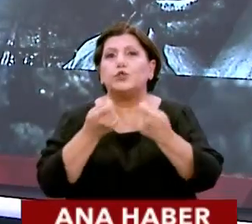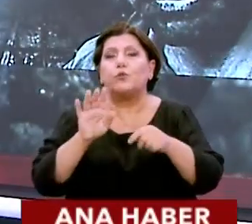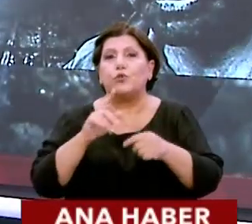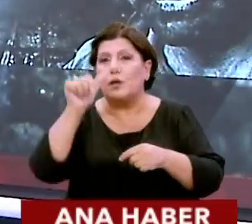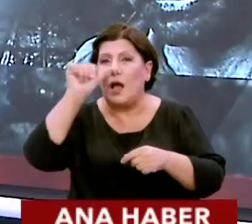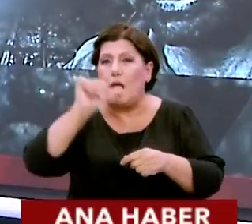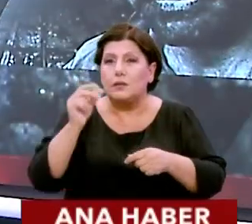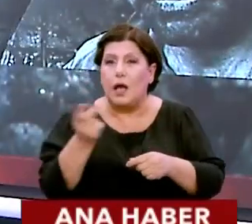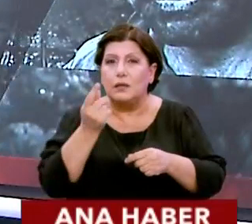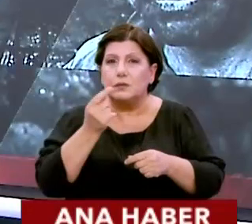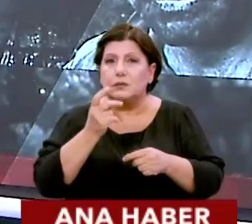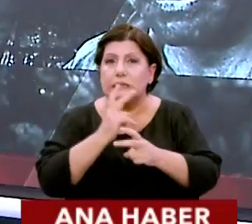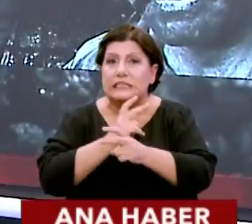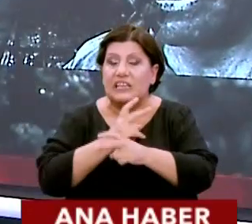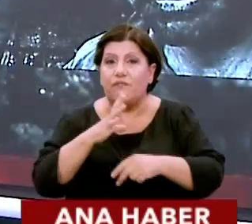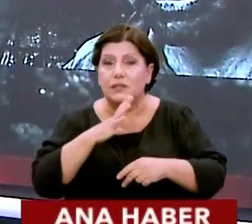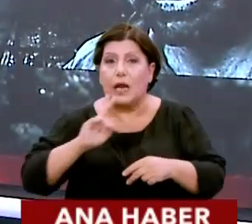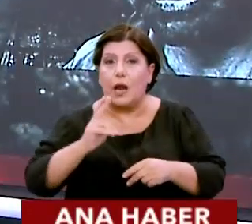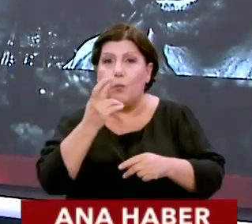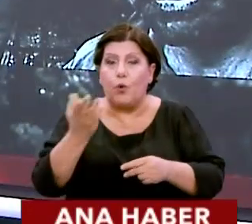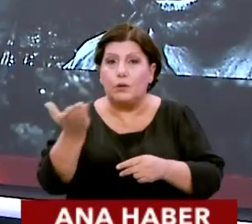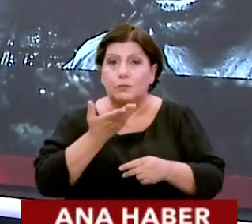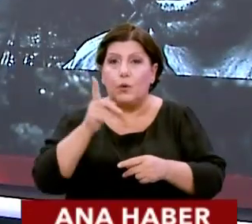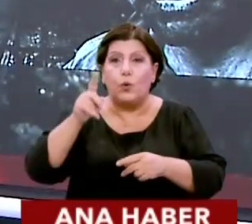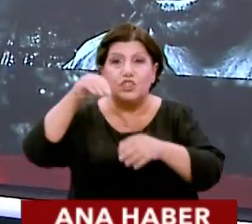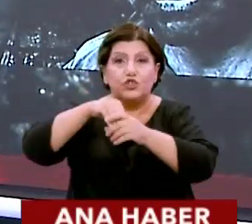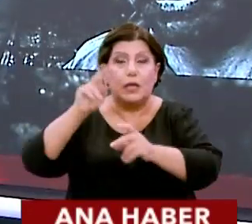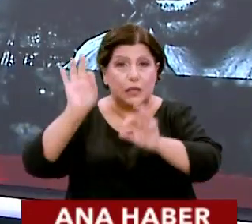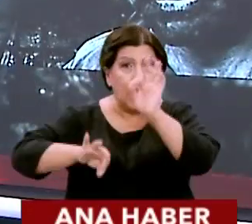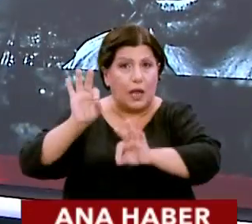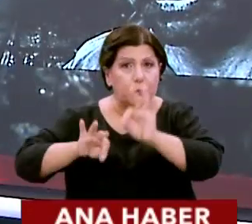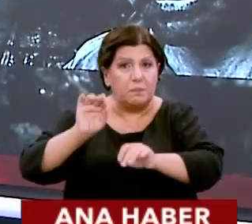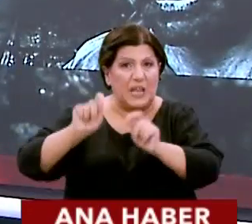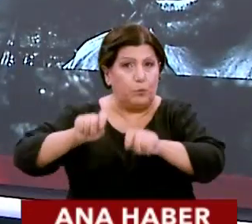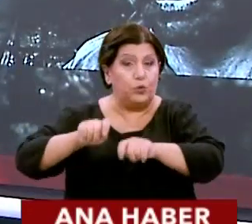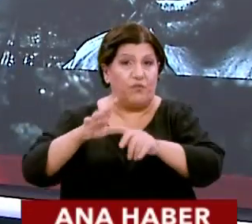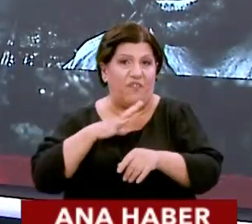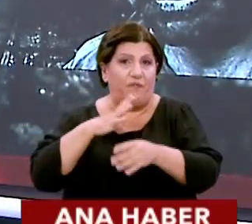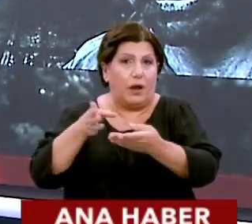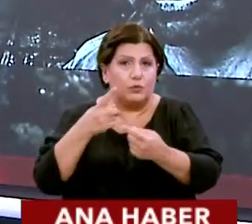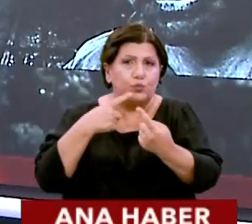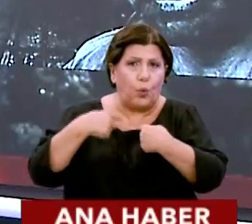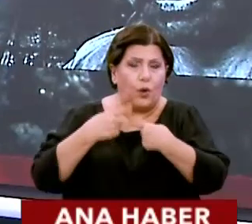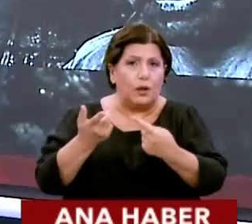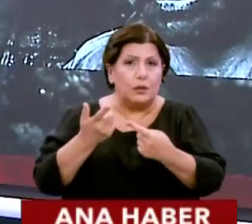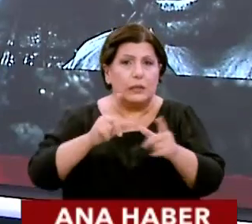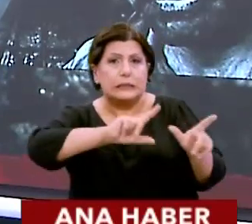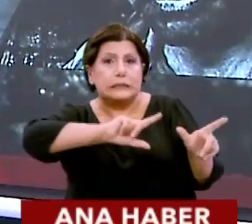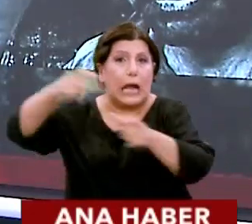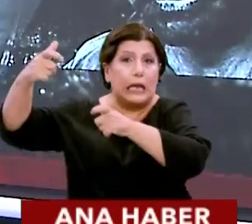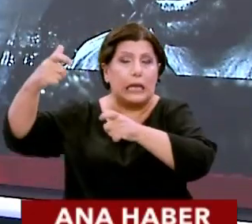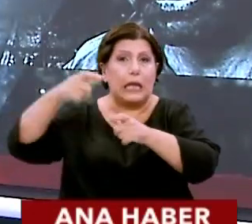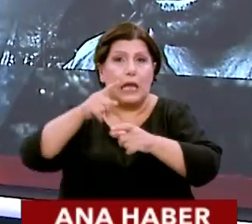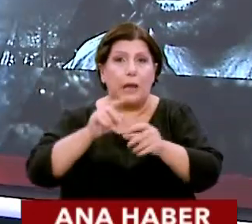kaçağı riski var diyorsa rapor orası denetleniyorsa ve en önemlisi tahliye planları